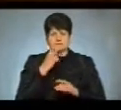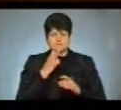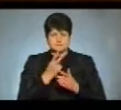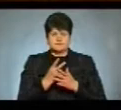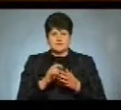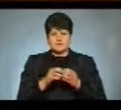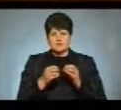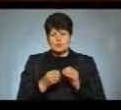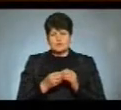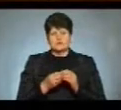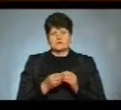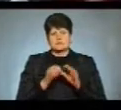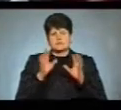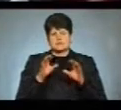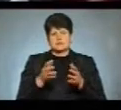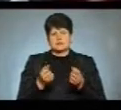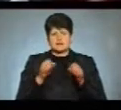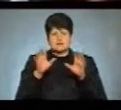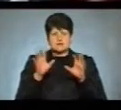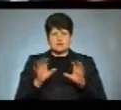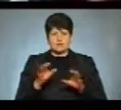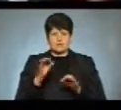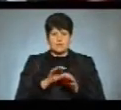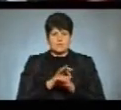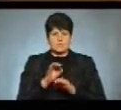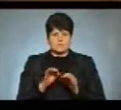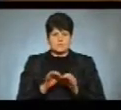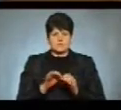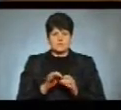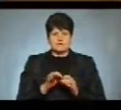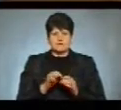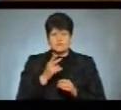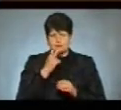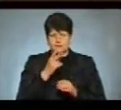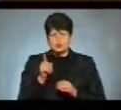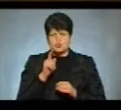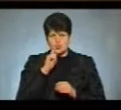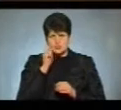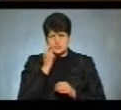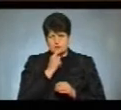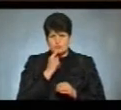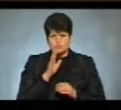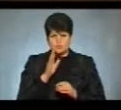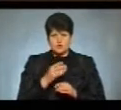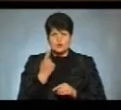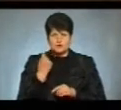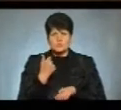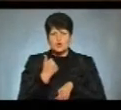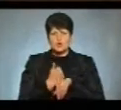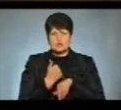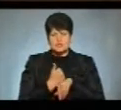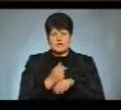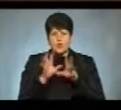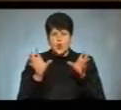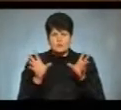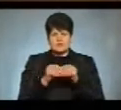щодо мовного законопроекту. 278 голосів за. Ви побачите, що українська мова стала одним з головних